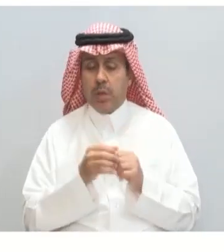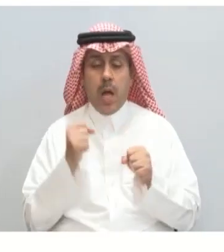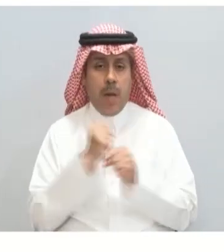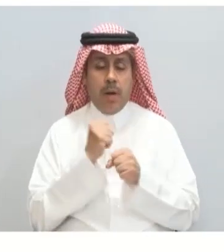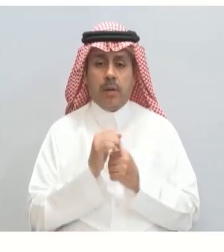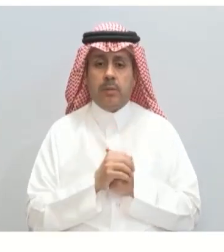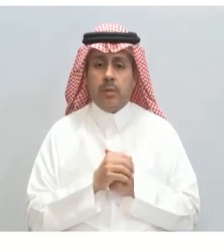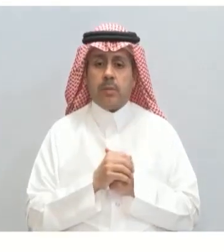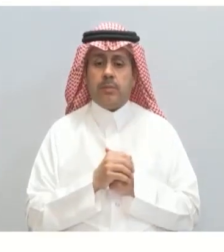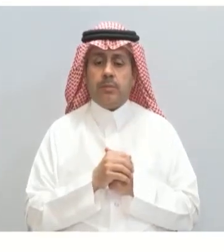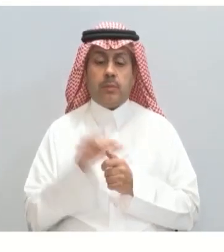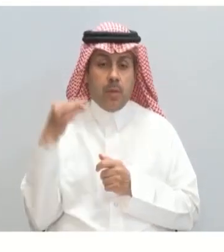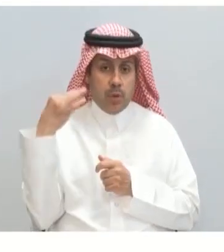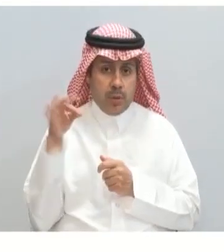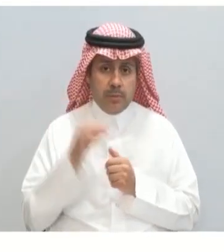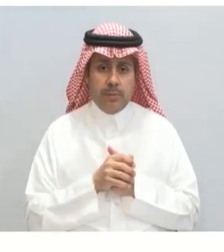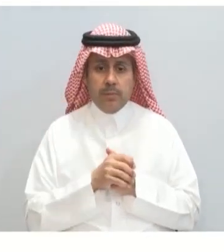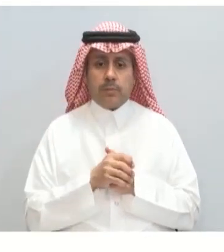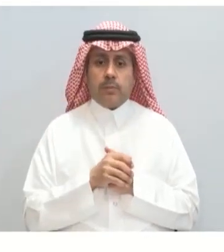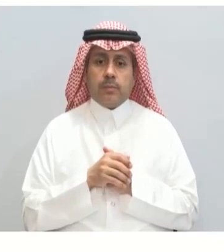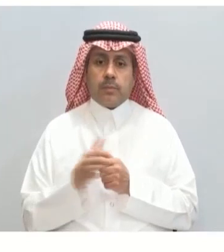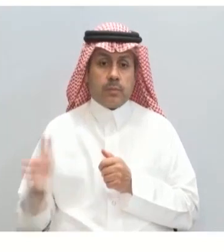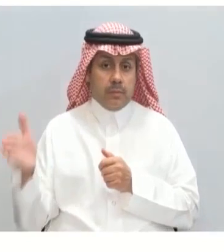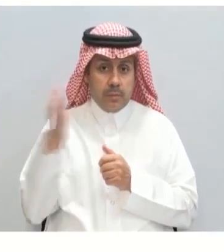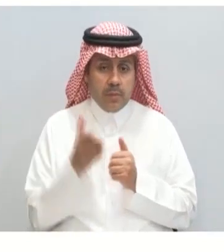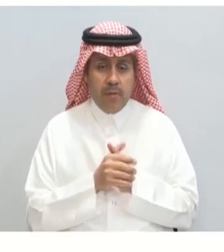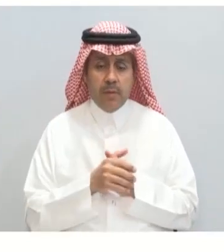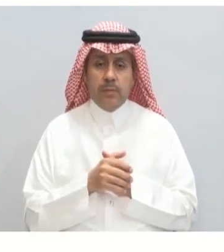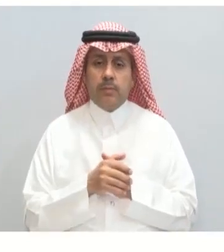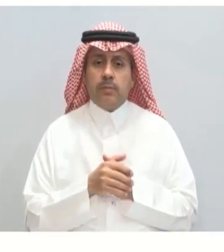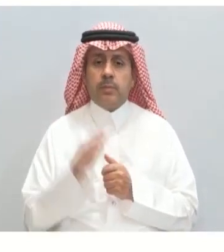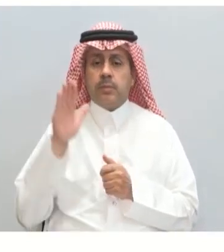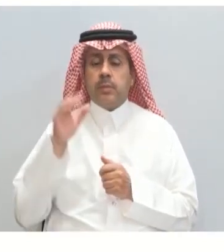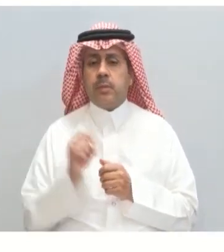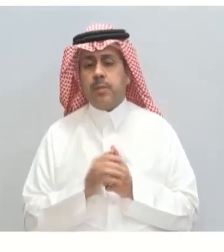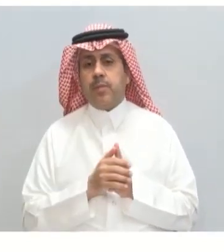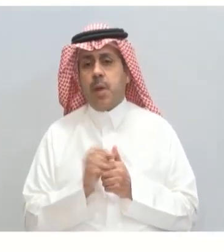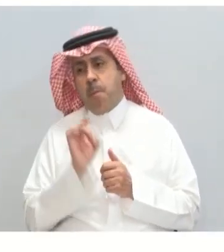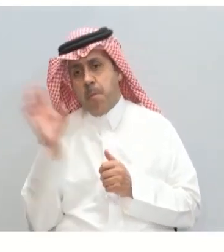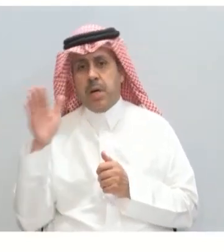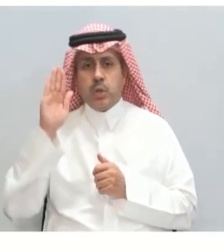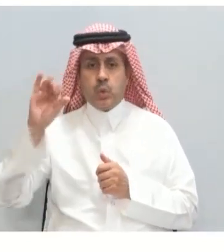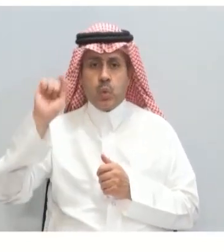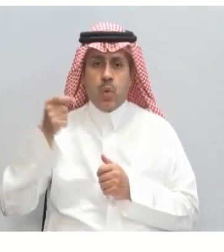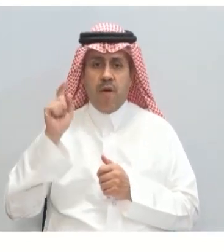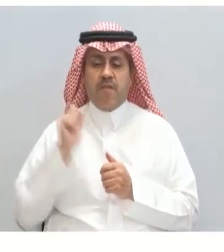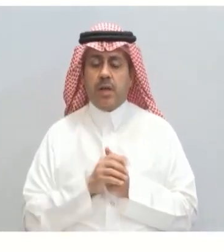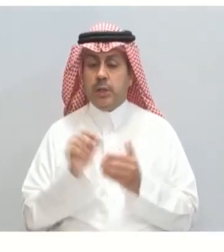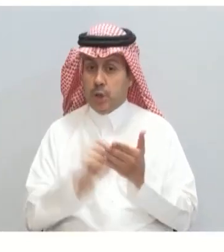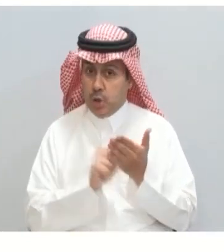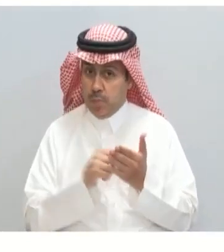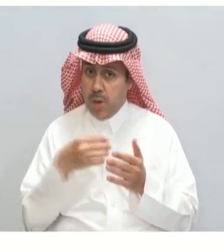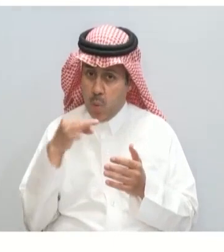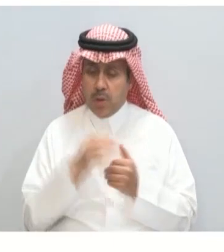القيود بشكل ورقي واضافه خارج سولفر تكتب هذه القيود بحسب